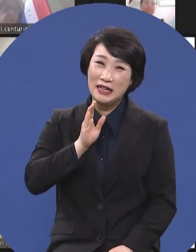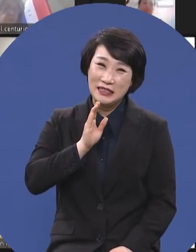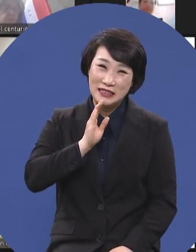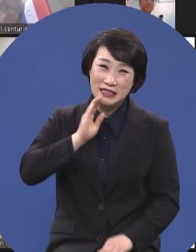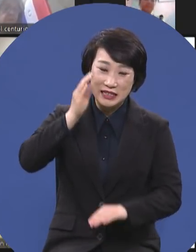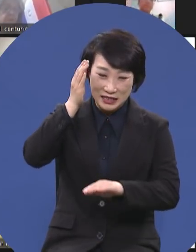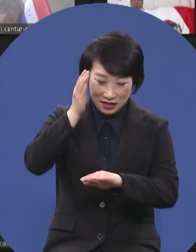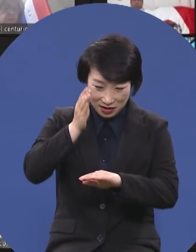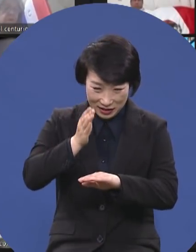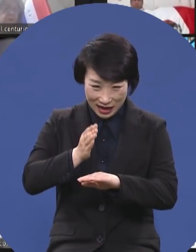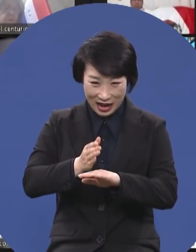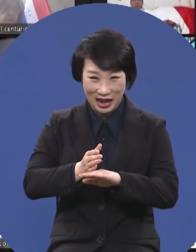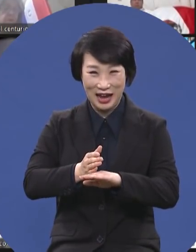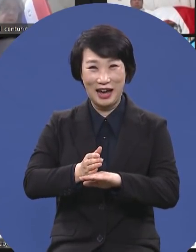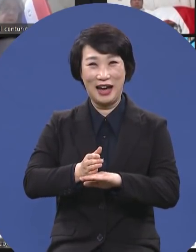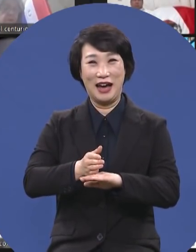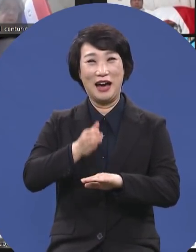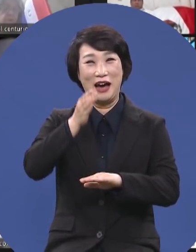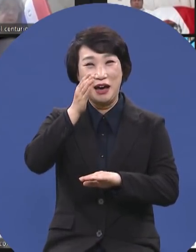감사합니다. 진정